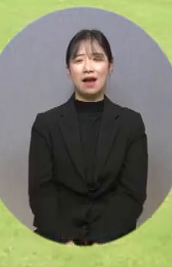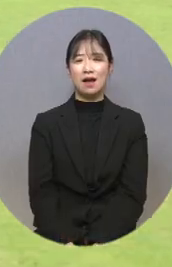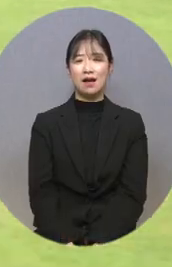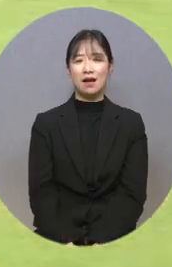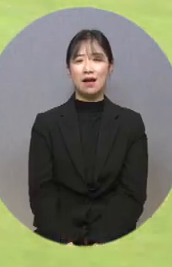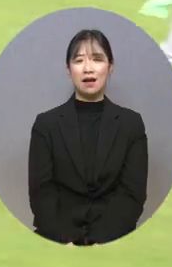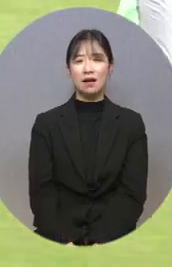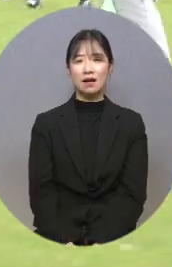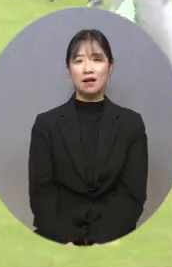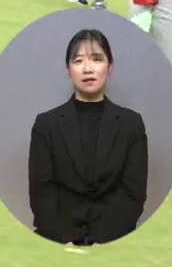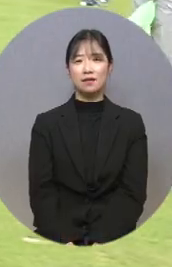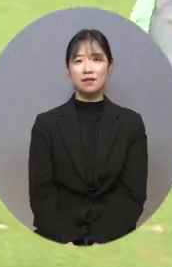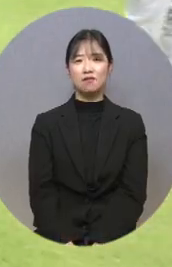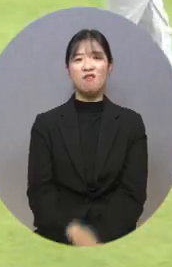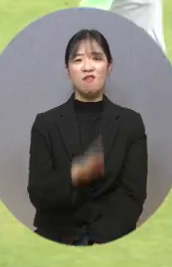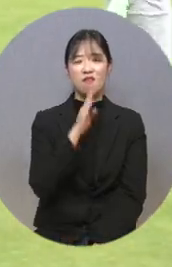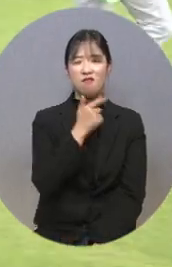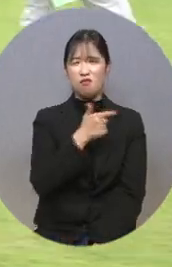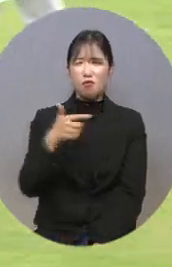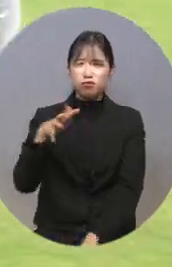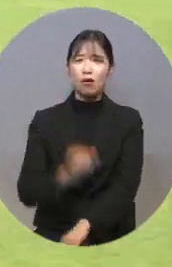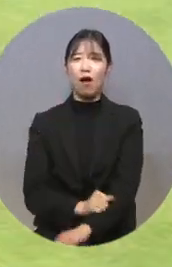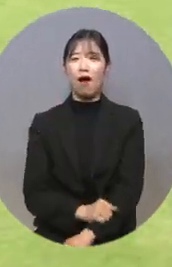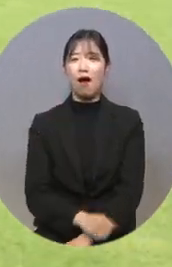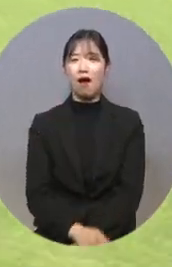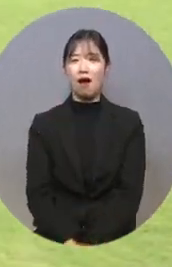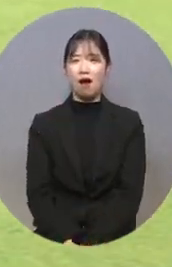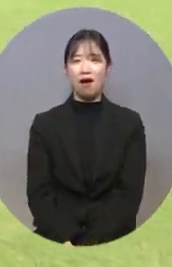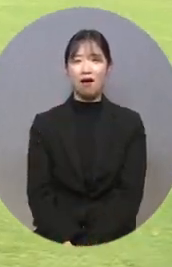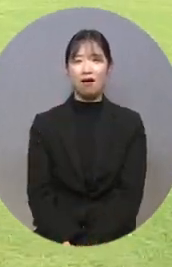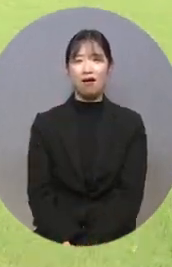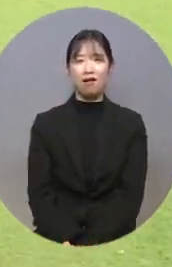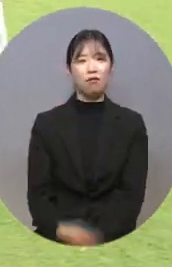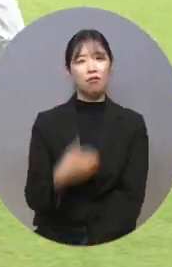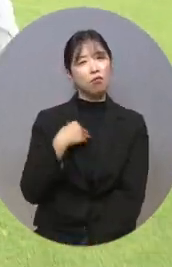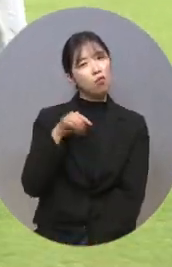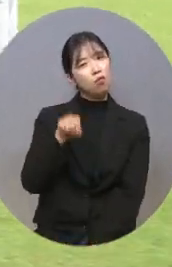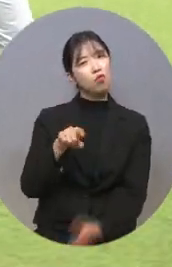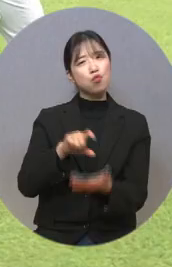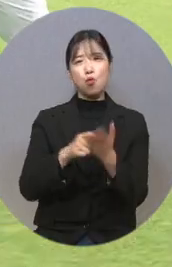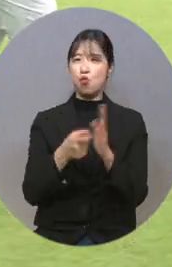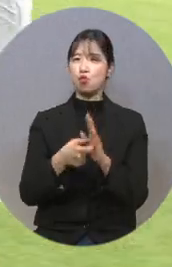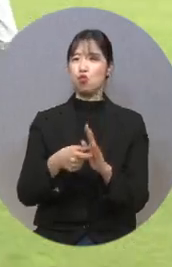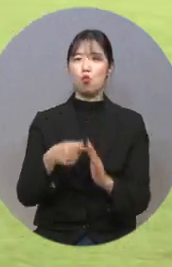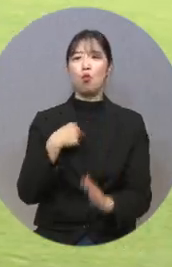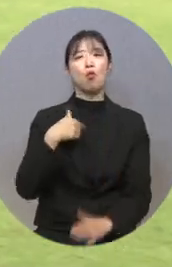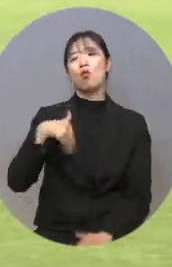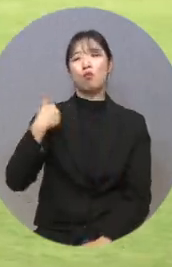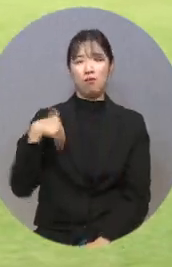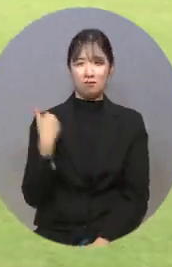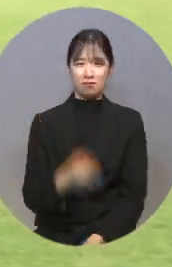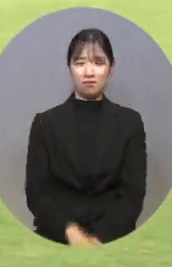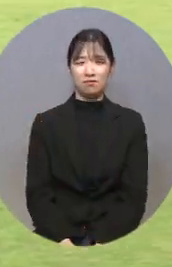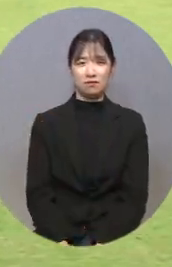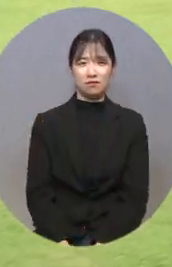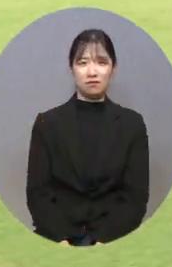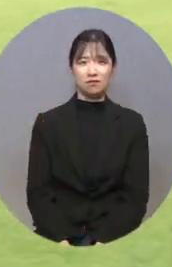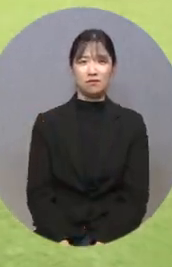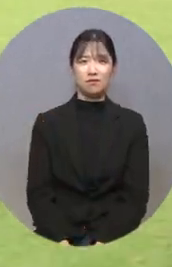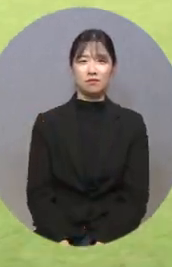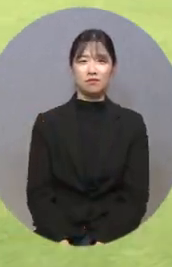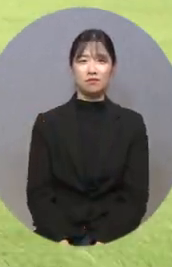대박, 와, 너무 잘 친다. 아니에요. 저는 이 정도일 줄 몰랐어요. 아, 진짜요? 아, 진짜로. 와, 근데 제가